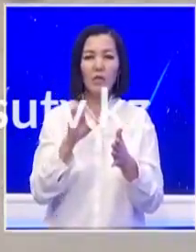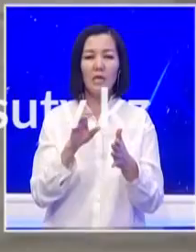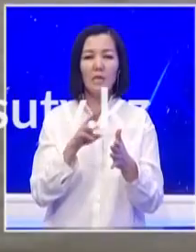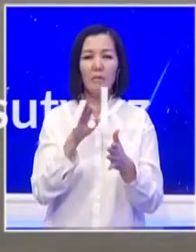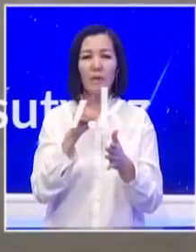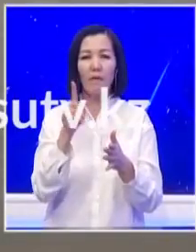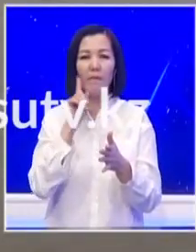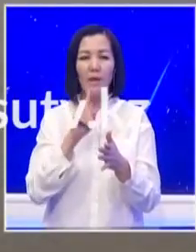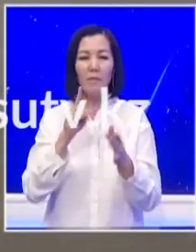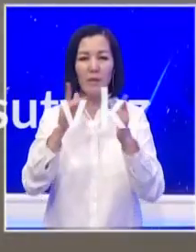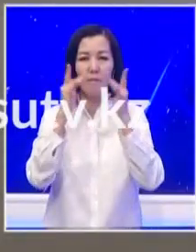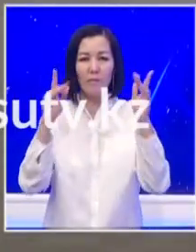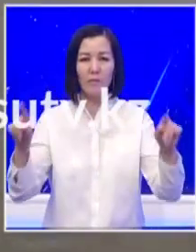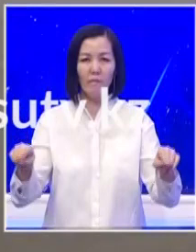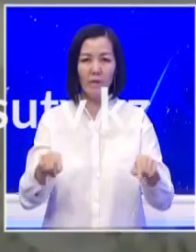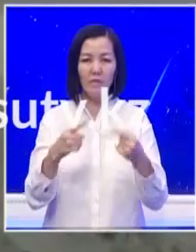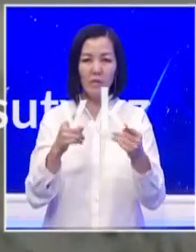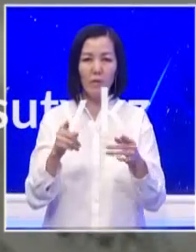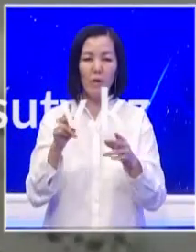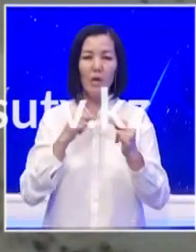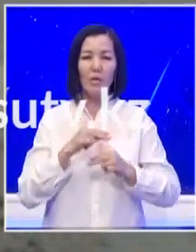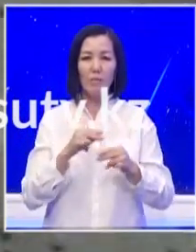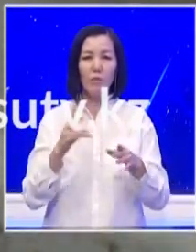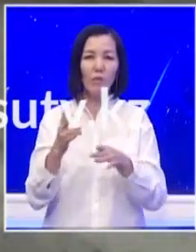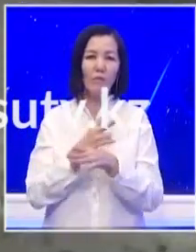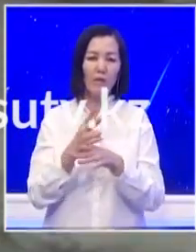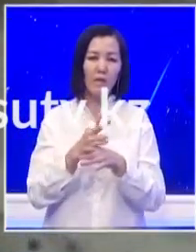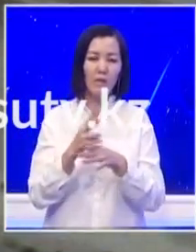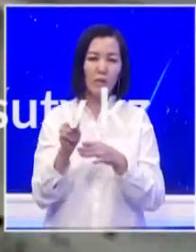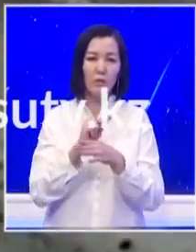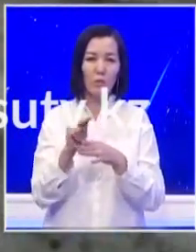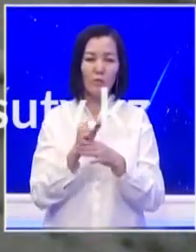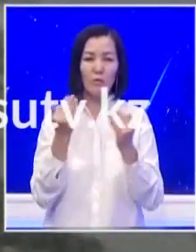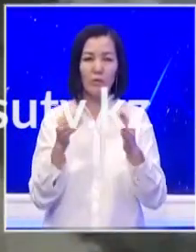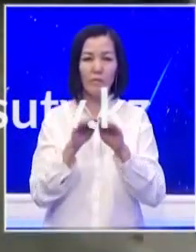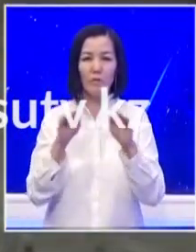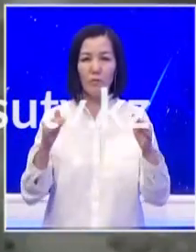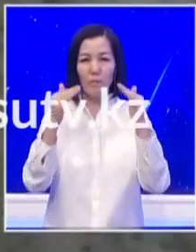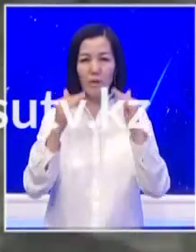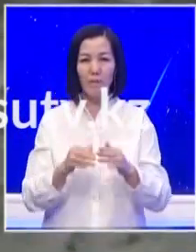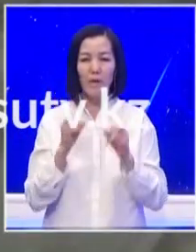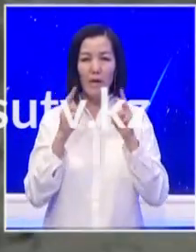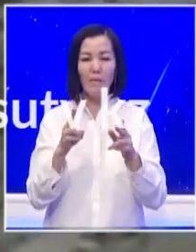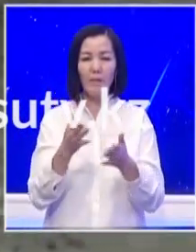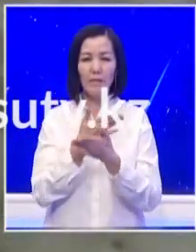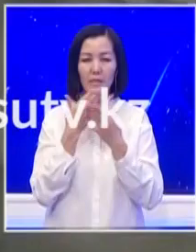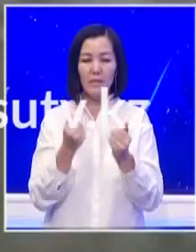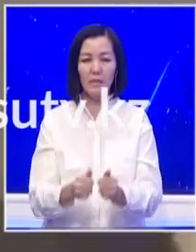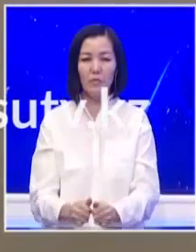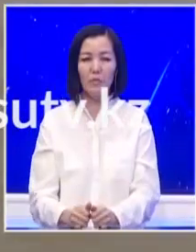Кузембаева, временный мост восстановлен. Работы велись ночью. На сегодня уровень воды опустился, и опасность миновала.